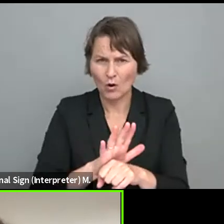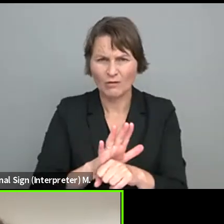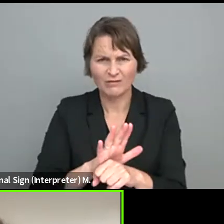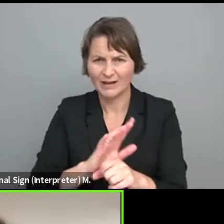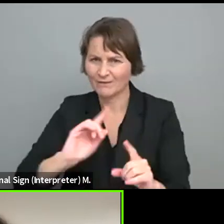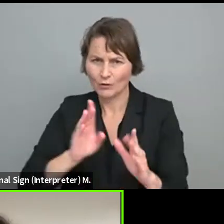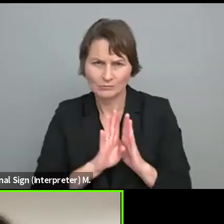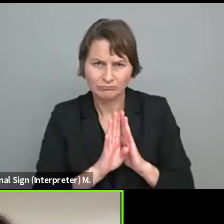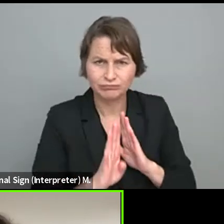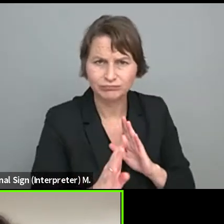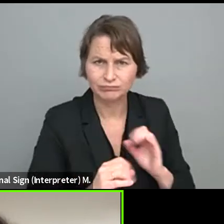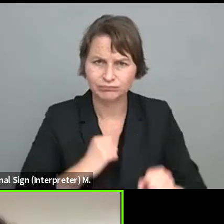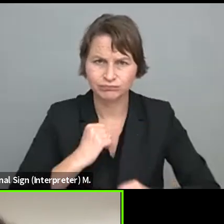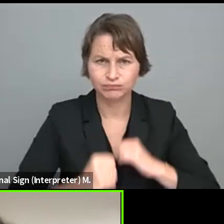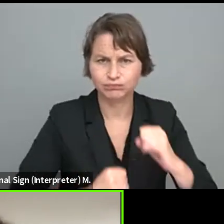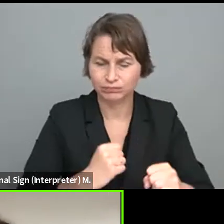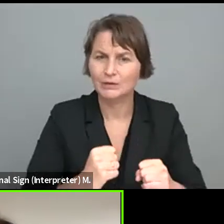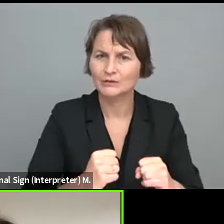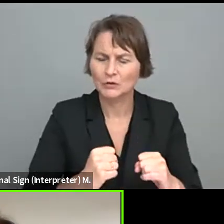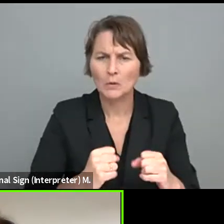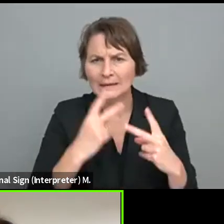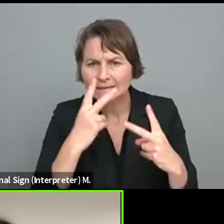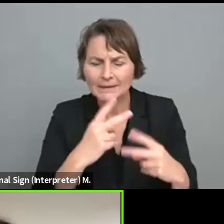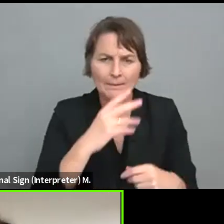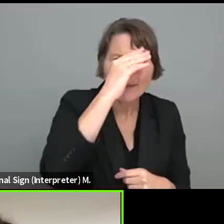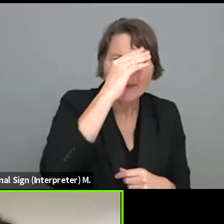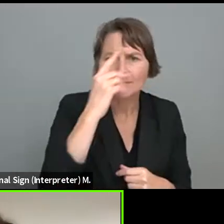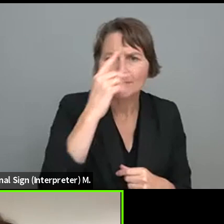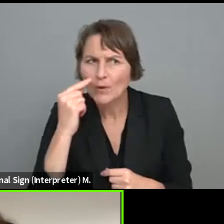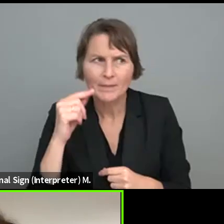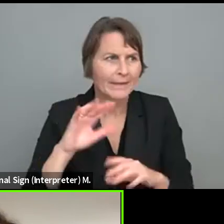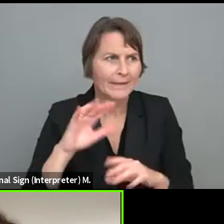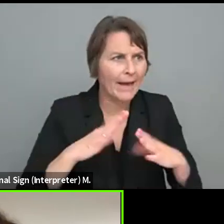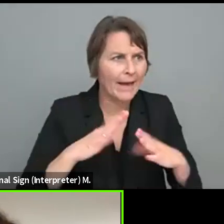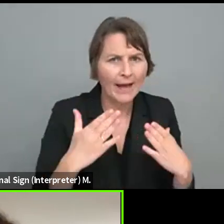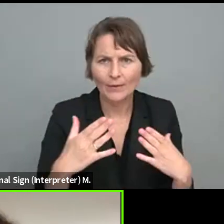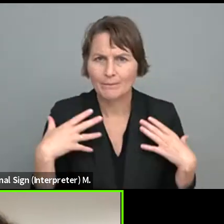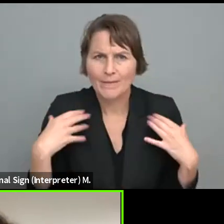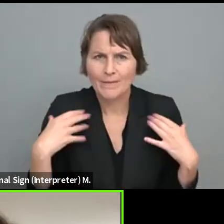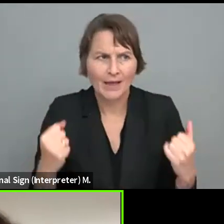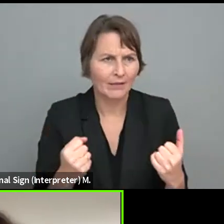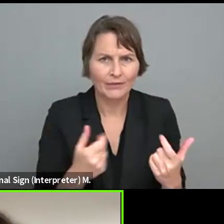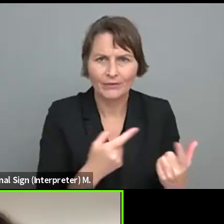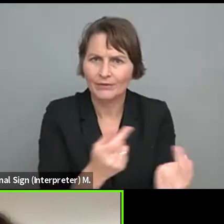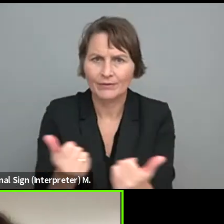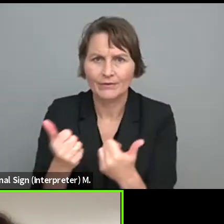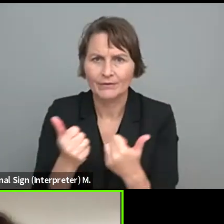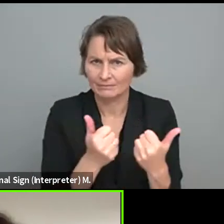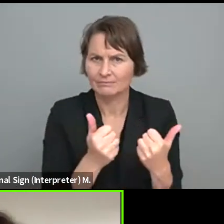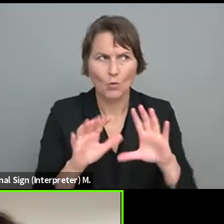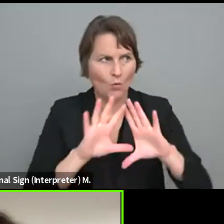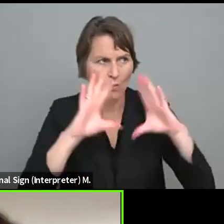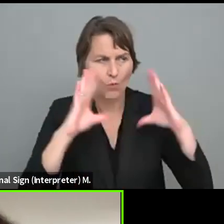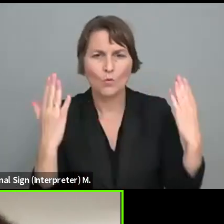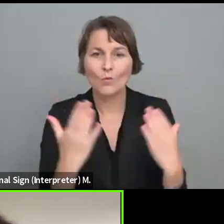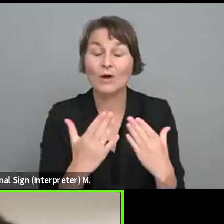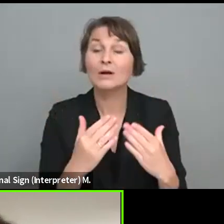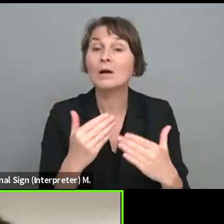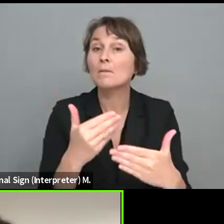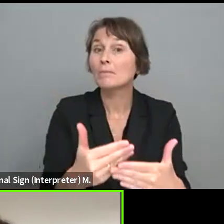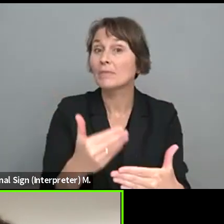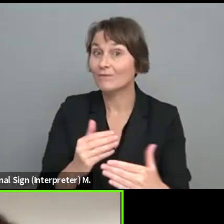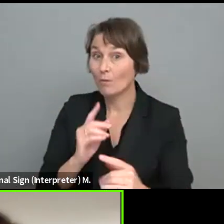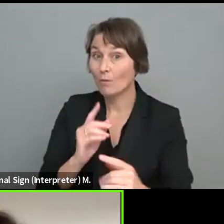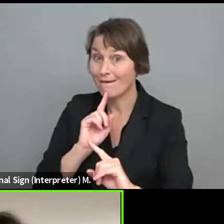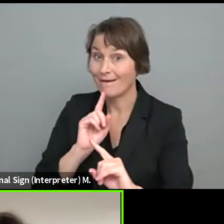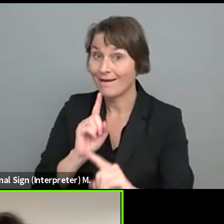votre question, il serait utile de situer le contexte du monde du travail au Maroc. Il se distingue par un taux élevé de